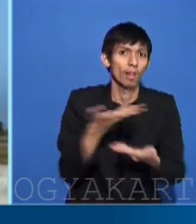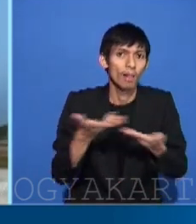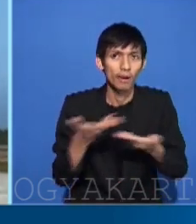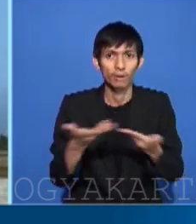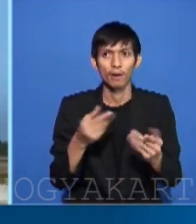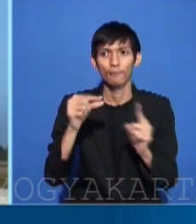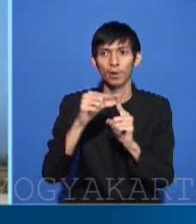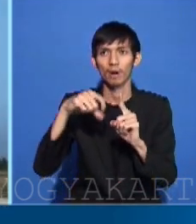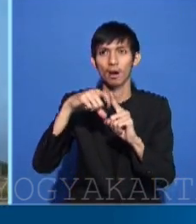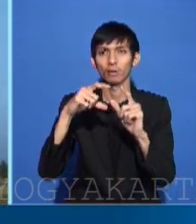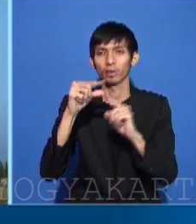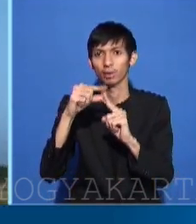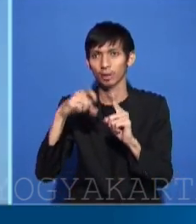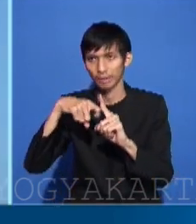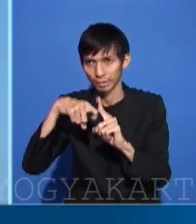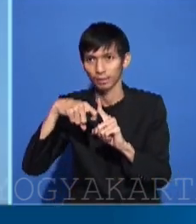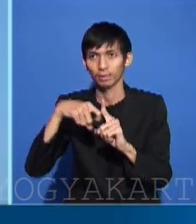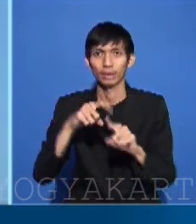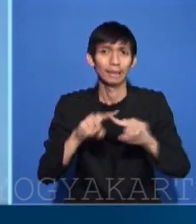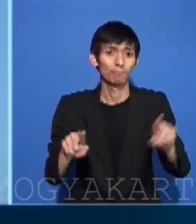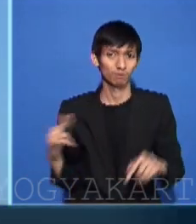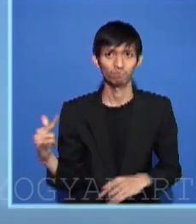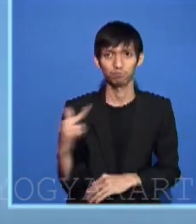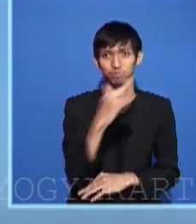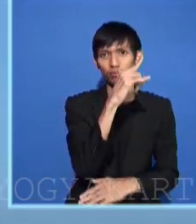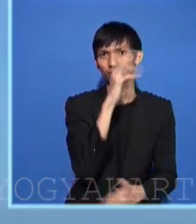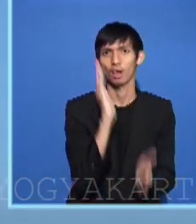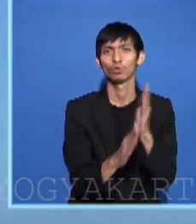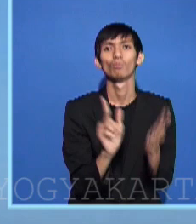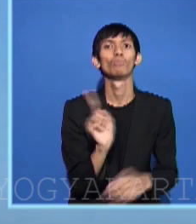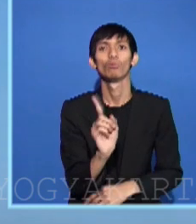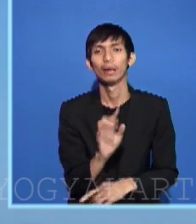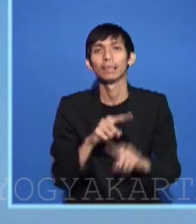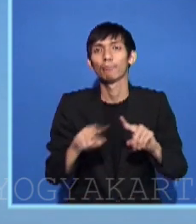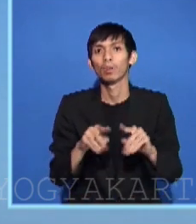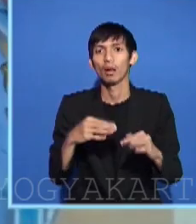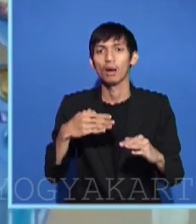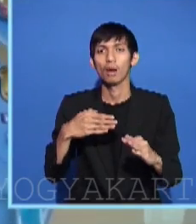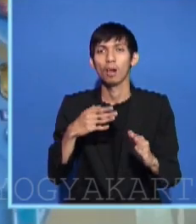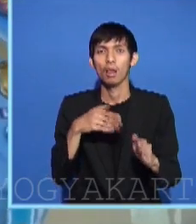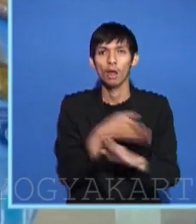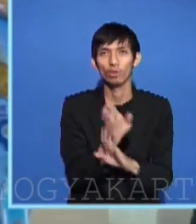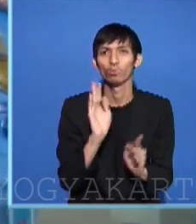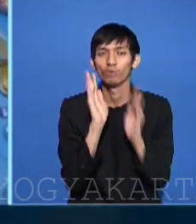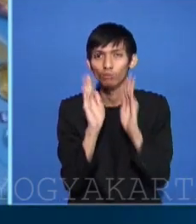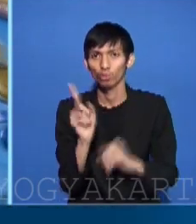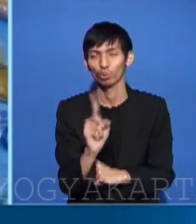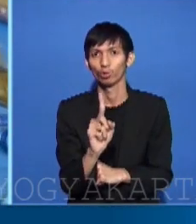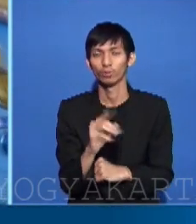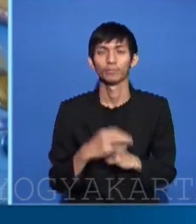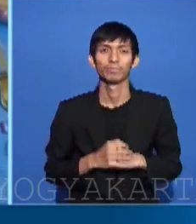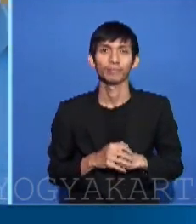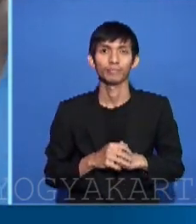Batik Air. Namun penerbangan itu tidak langsung ke Jeddah, melainkan transit di Kuala Lumpur, Malaysia. Dengan adanya